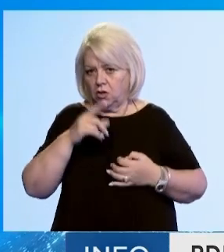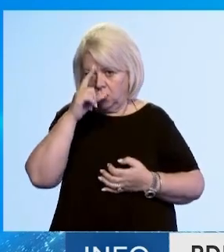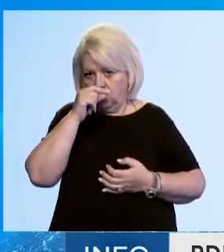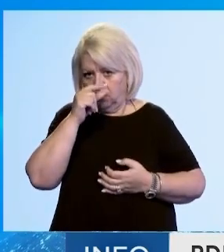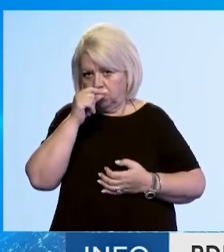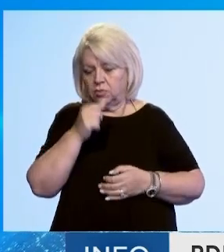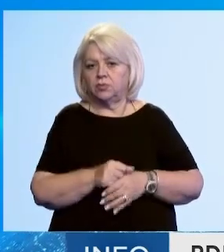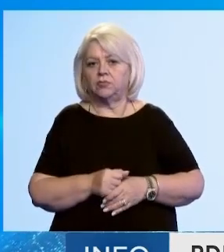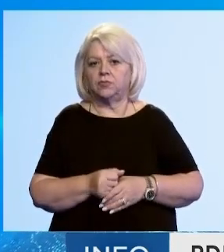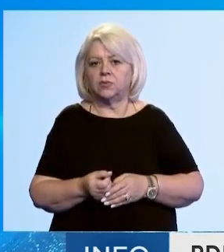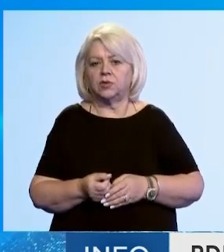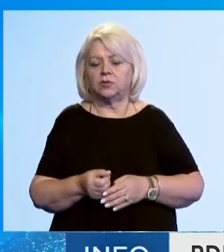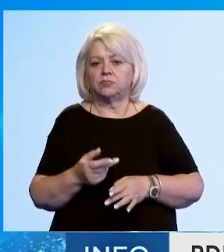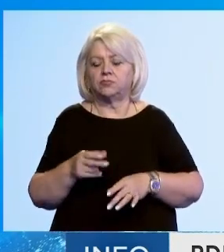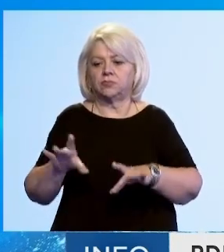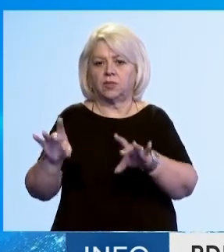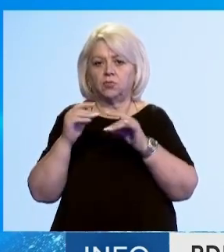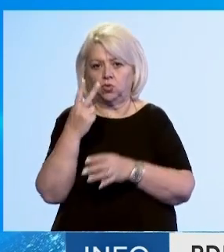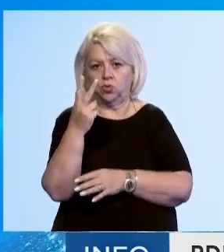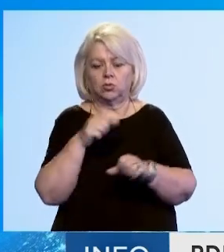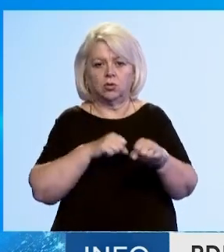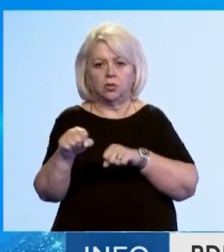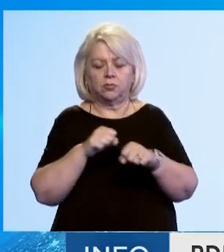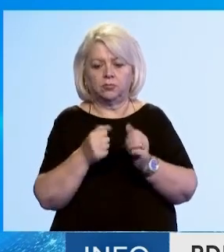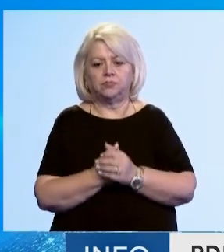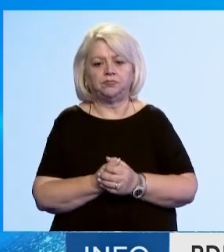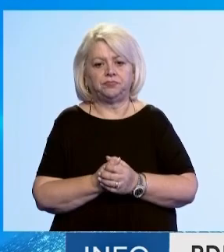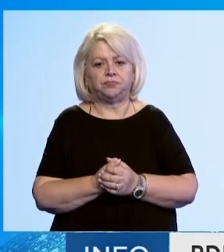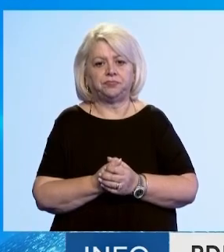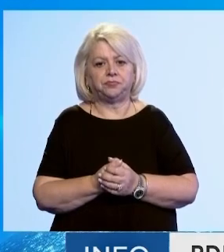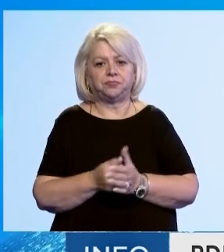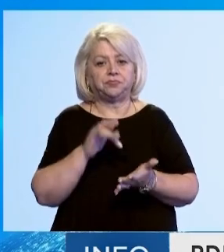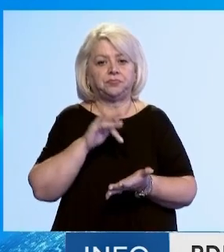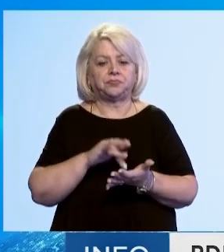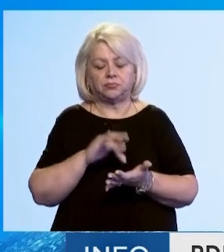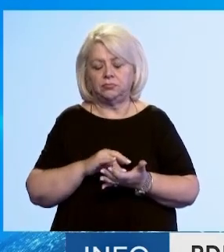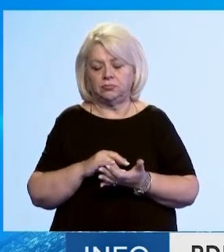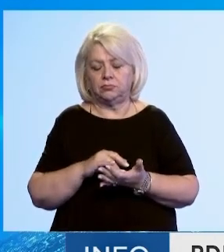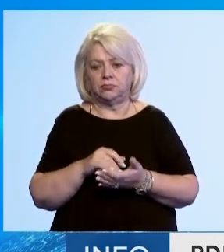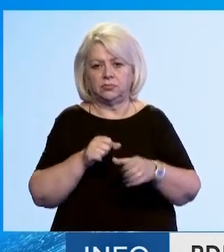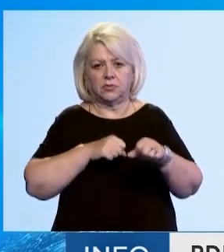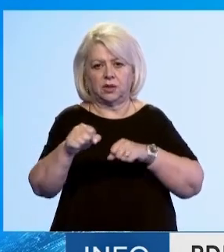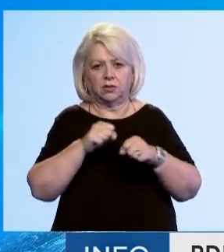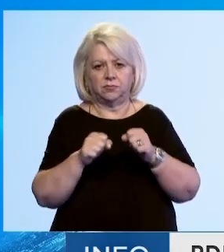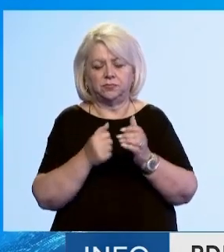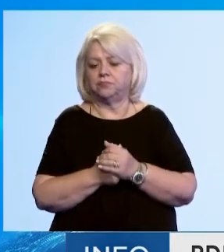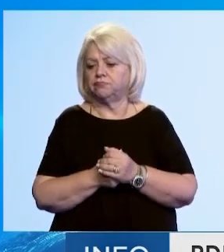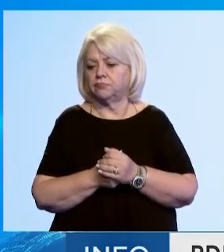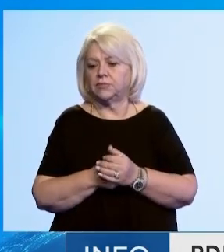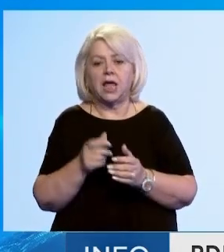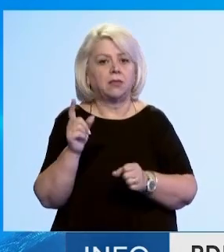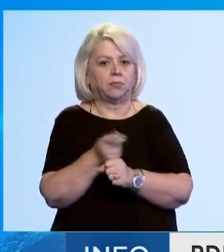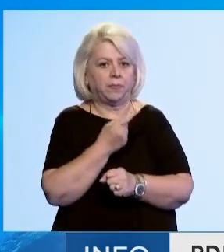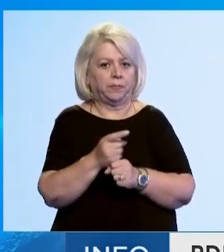drejtorë të ri, duke për shkak se tashmë vendet e drejtorit të bujqësisë dhe drejtoreshës së administratës kanë mbetur të zbrasta